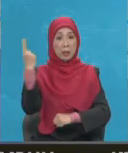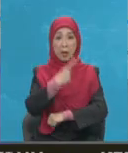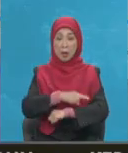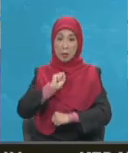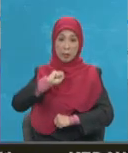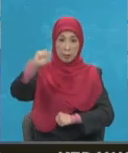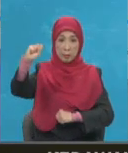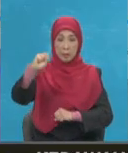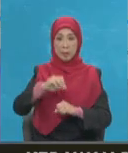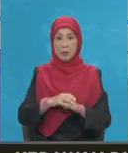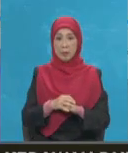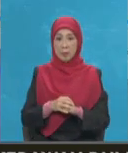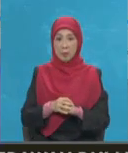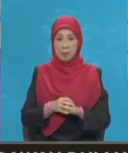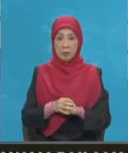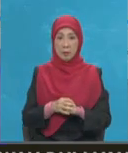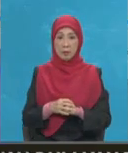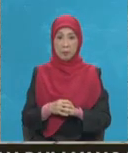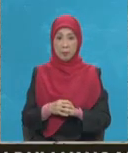Hari Kebangsaan.